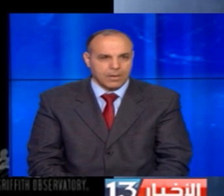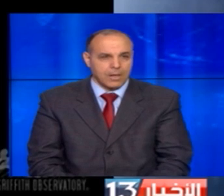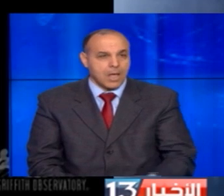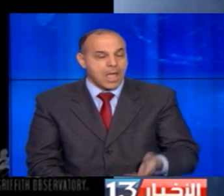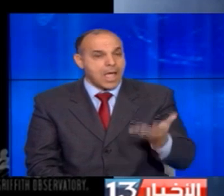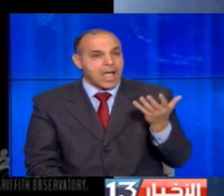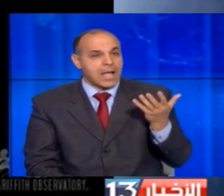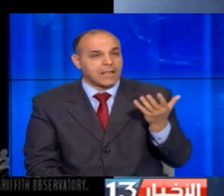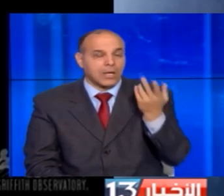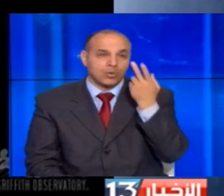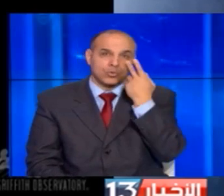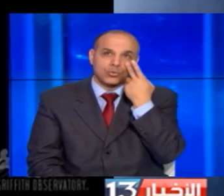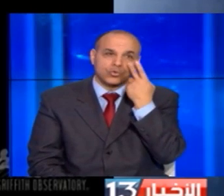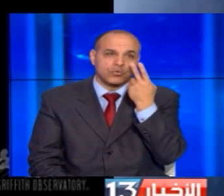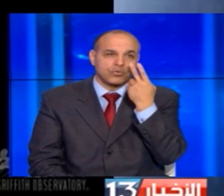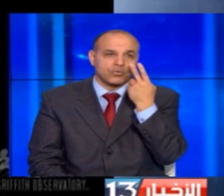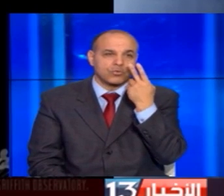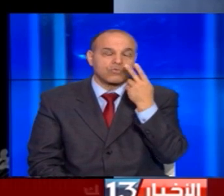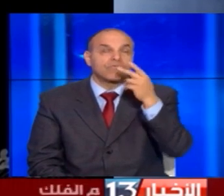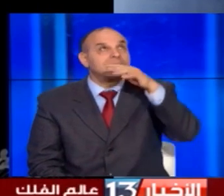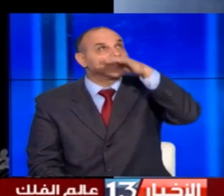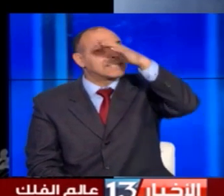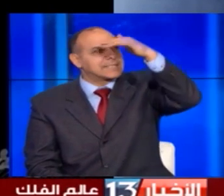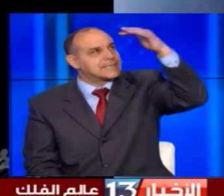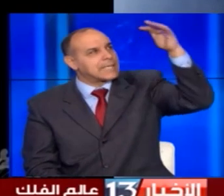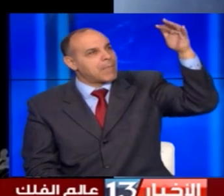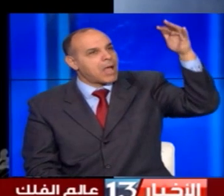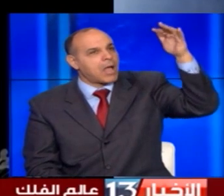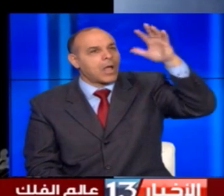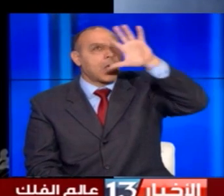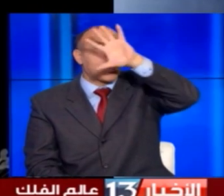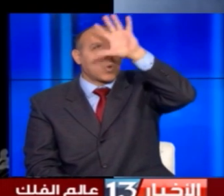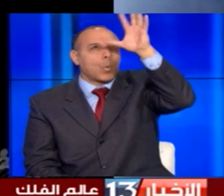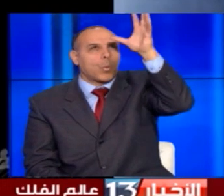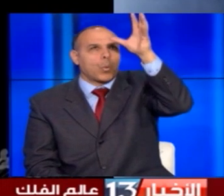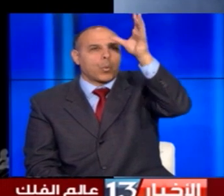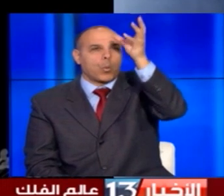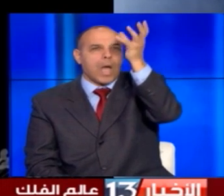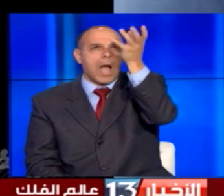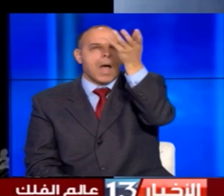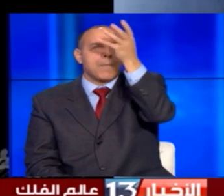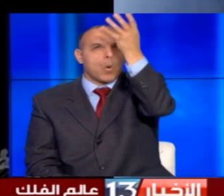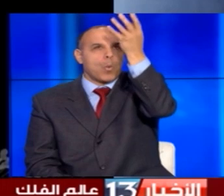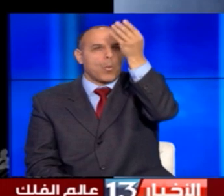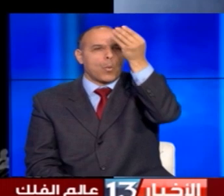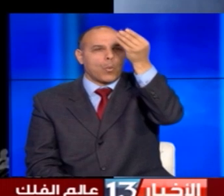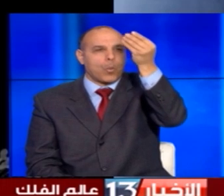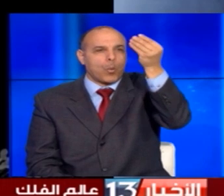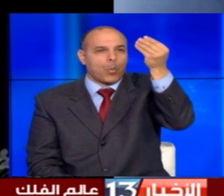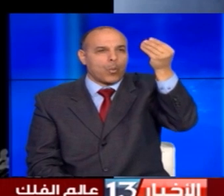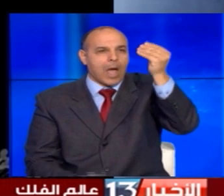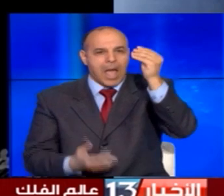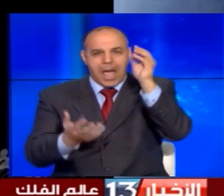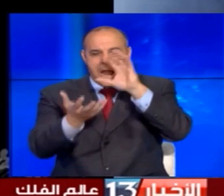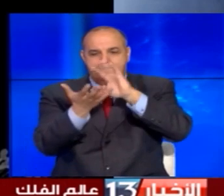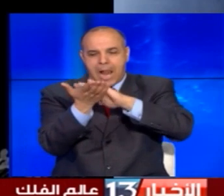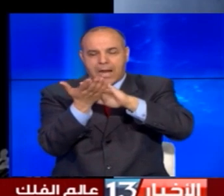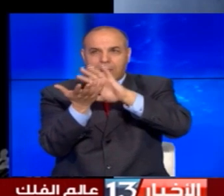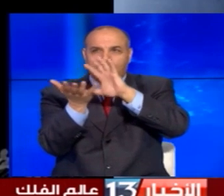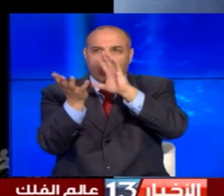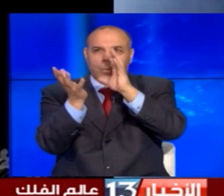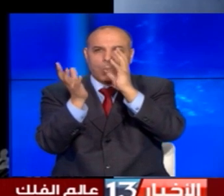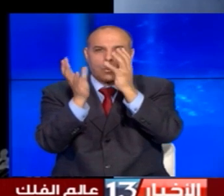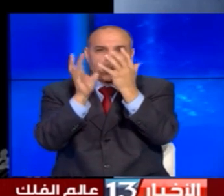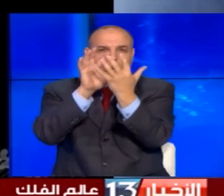هكذا كان المشهد في كبد السماء، خسوف كلي للقمر العملاق بعد أن وقع ظل الأرض عليه